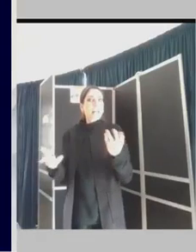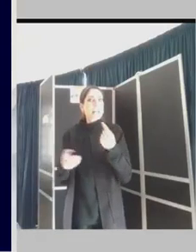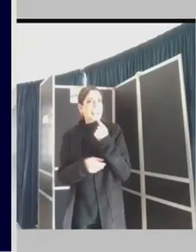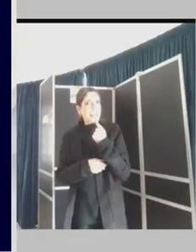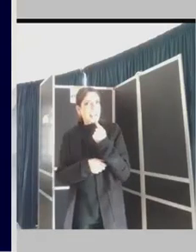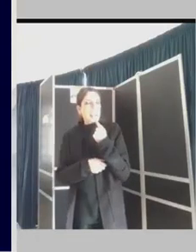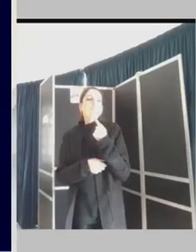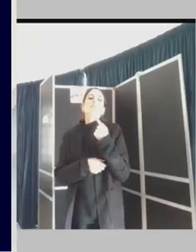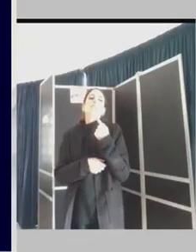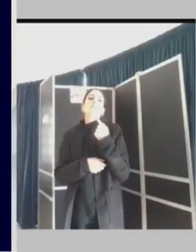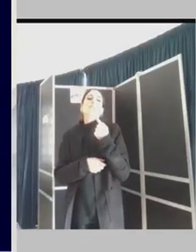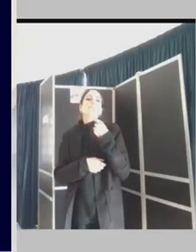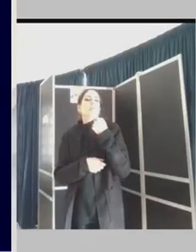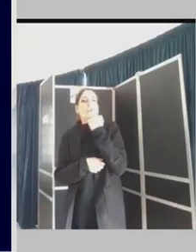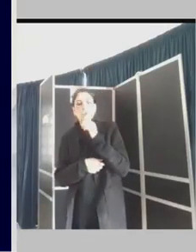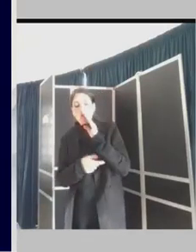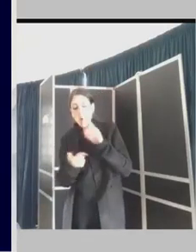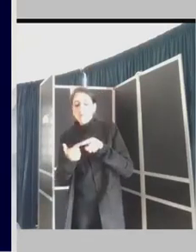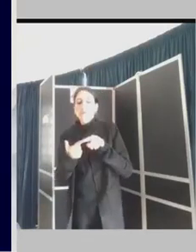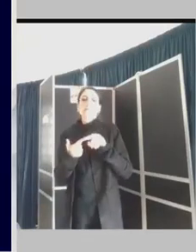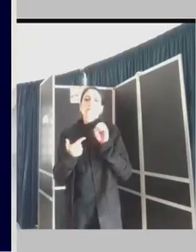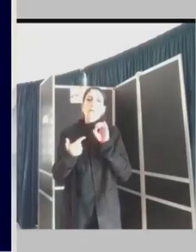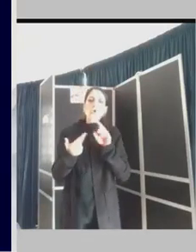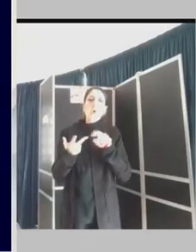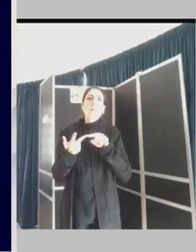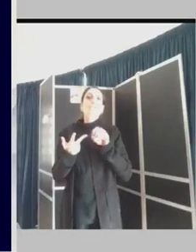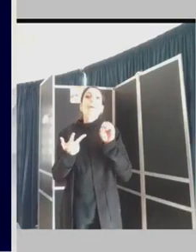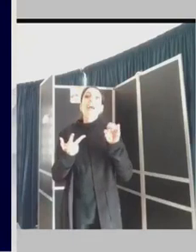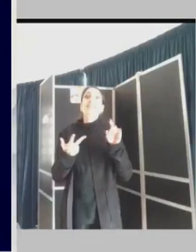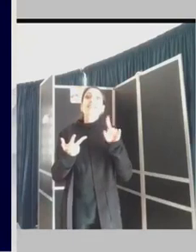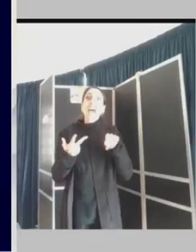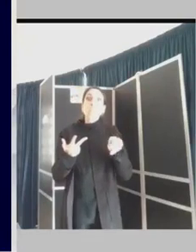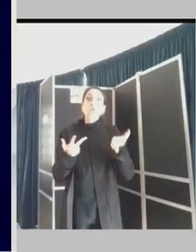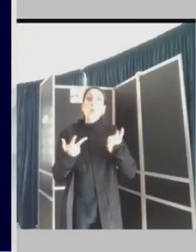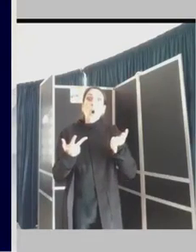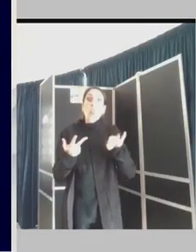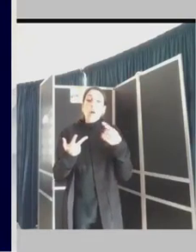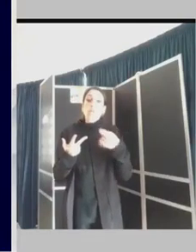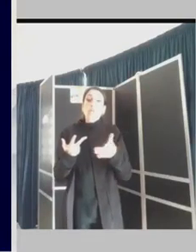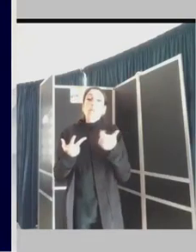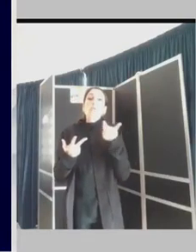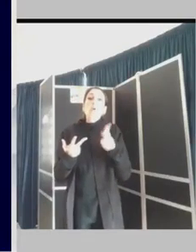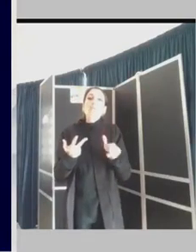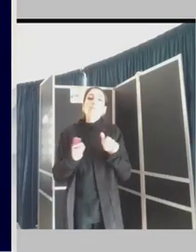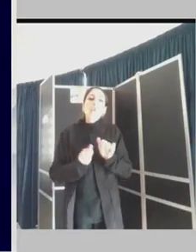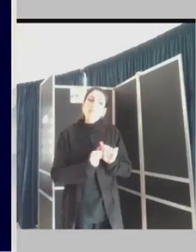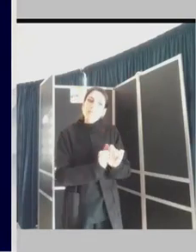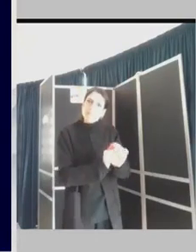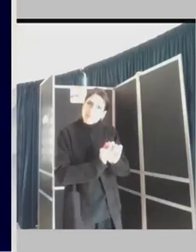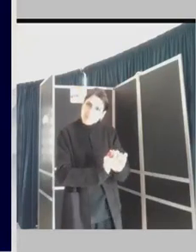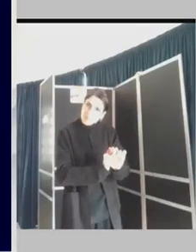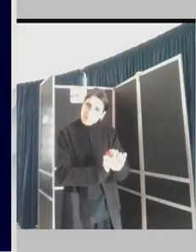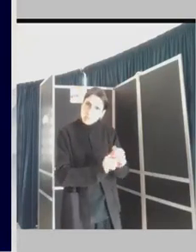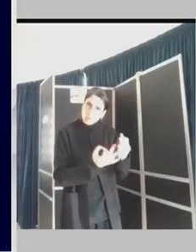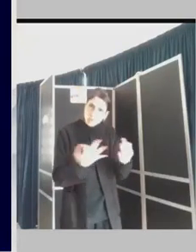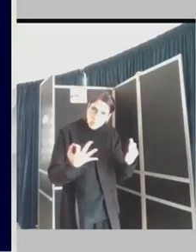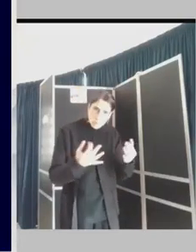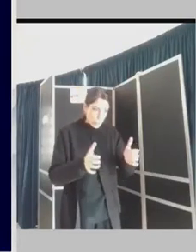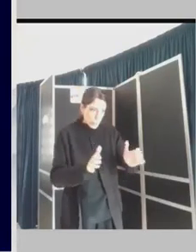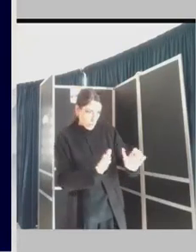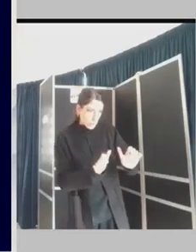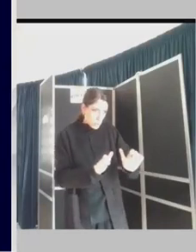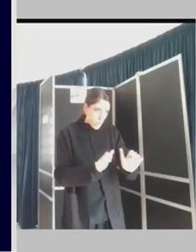che vuol dire ha due possibilità, quella per giovani adulti e quella per i bambini, no? E sono due possibilità.